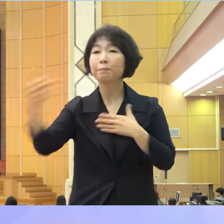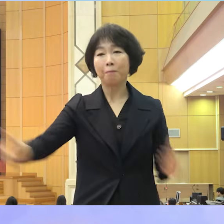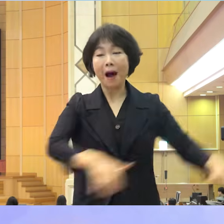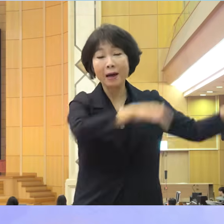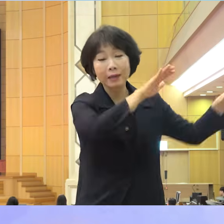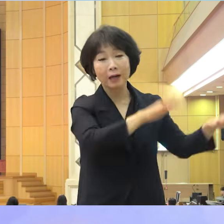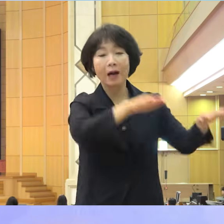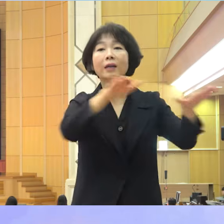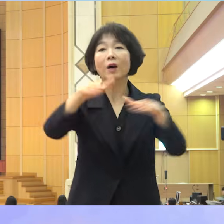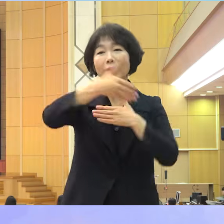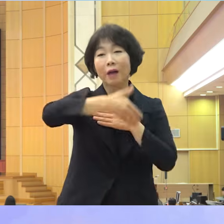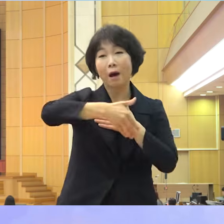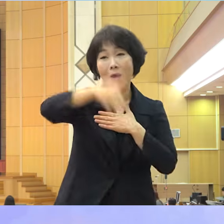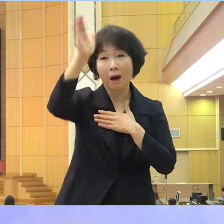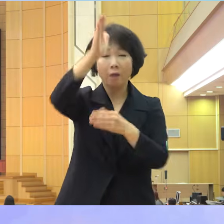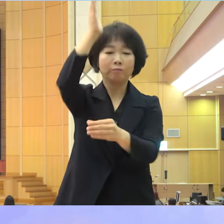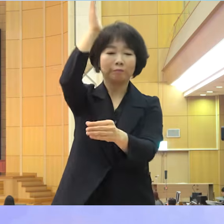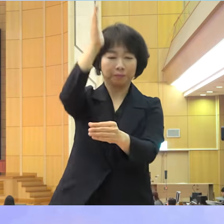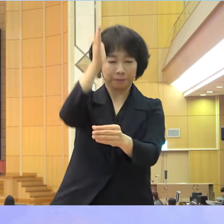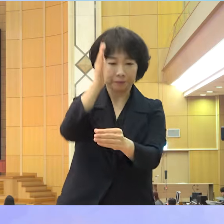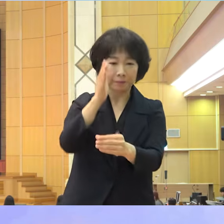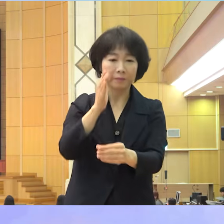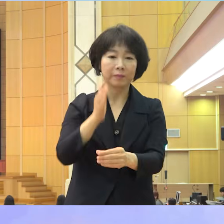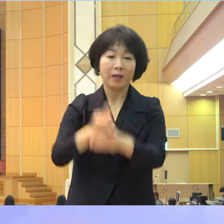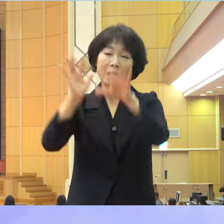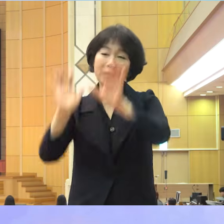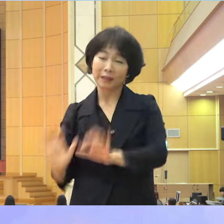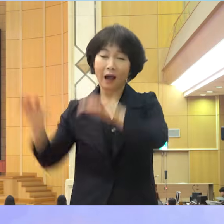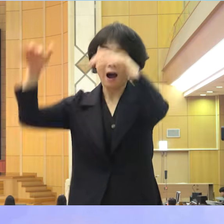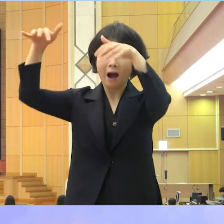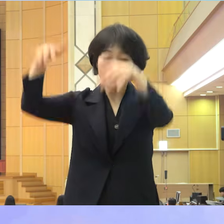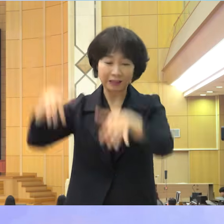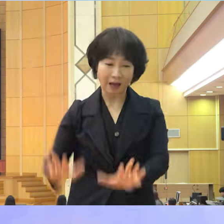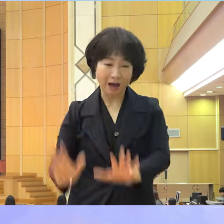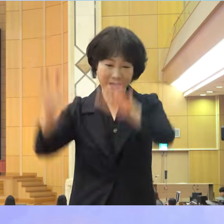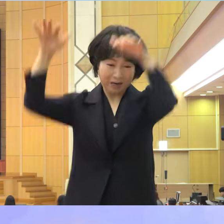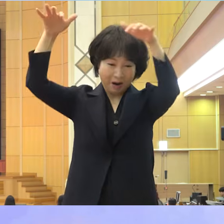저 큰 바다 가려다가